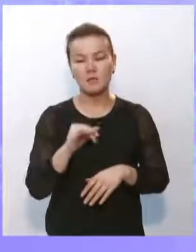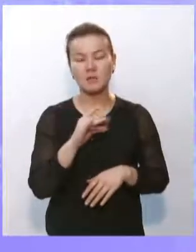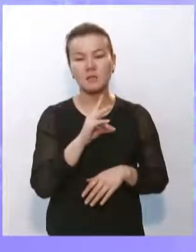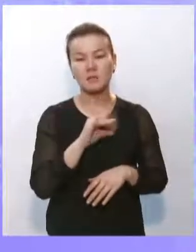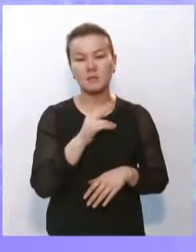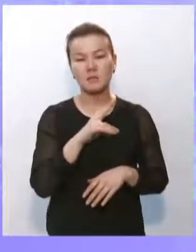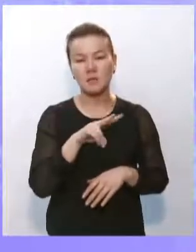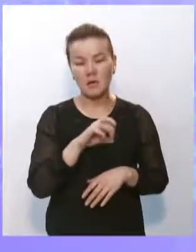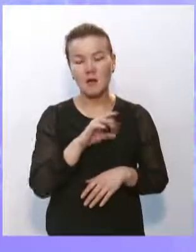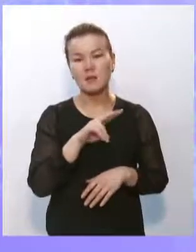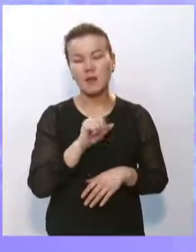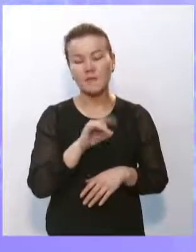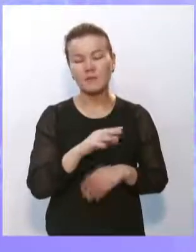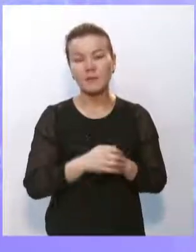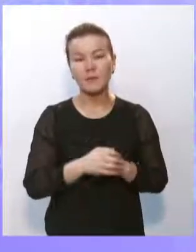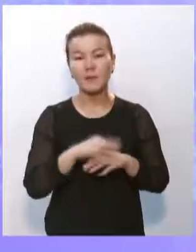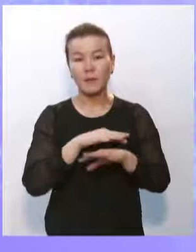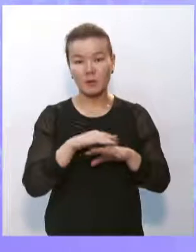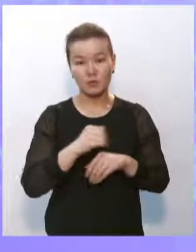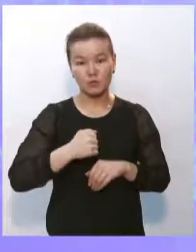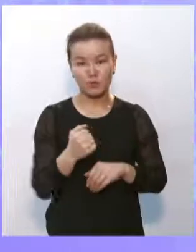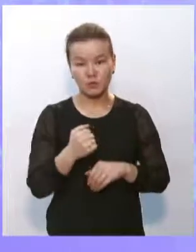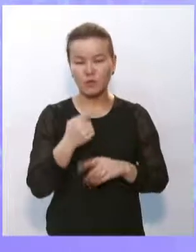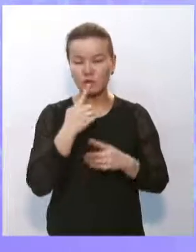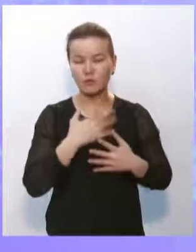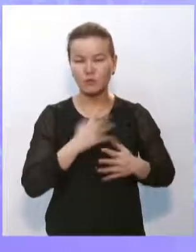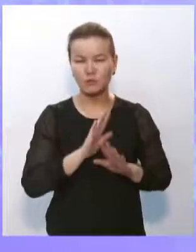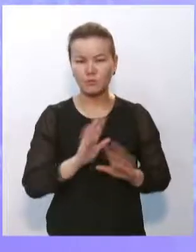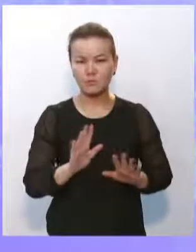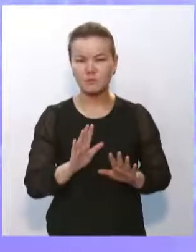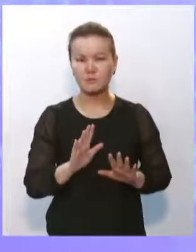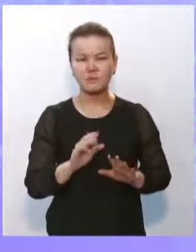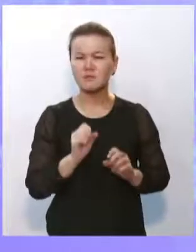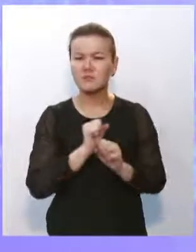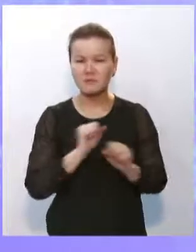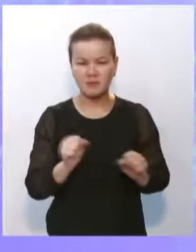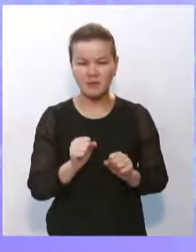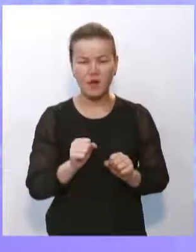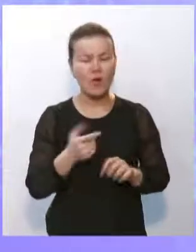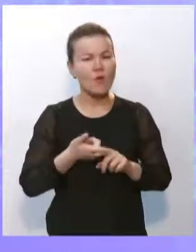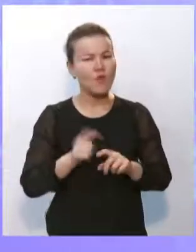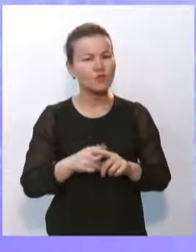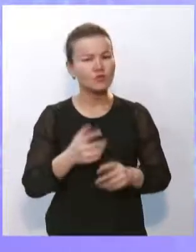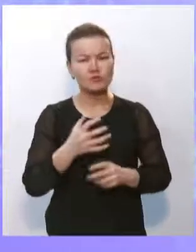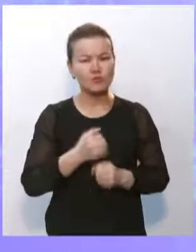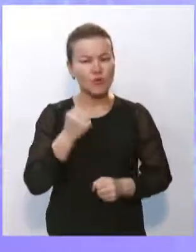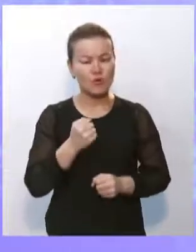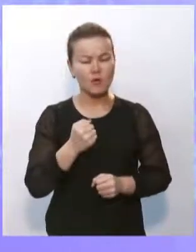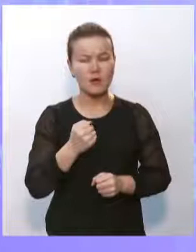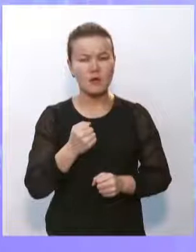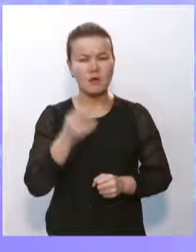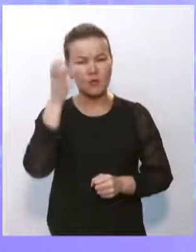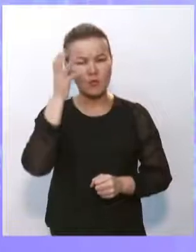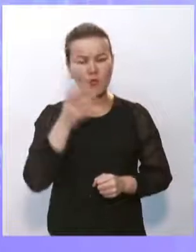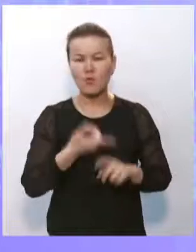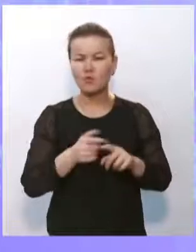друзья не любит никак нельзя очень строгая наука очень точная наука